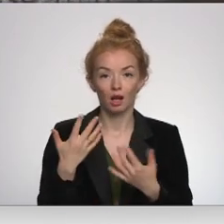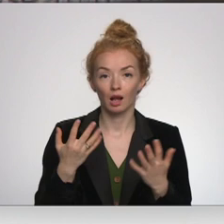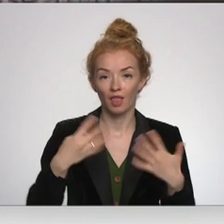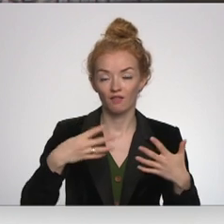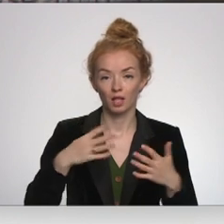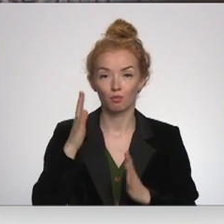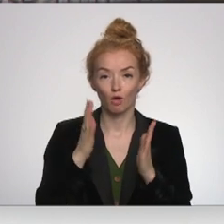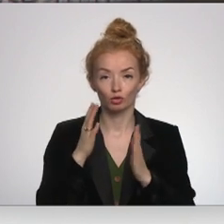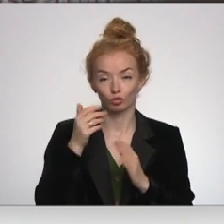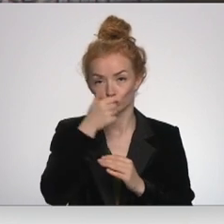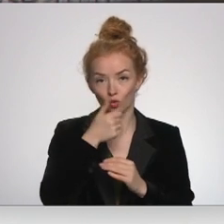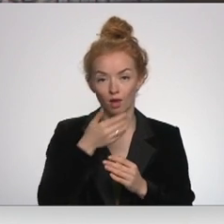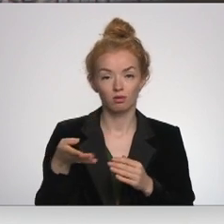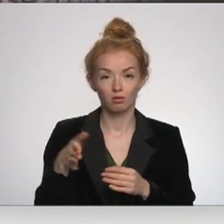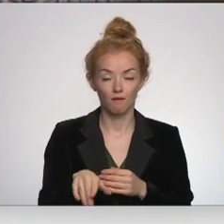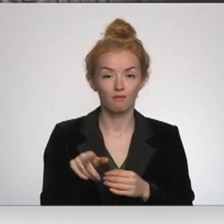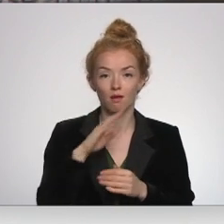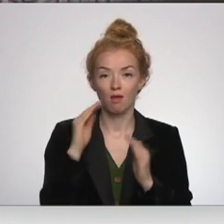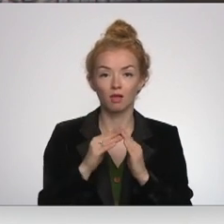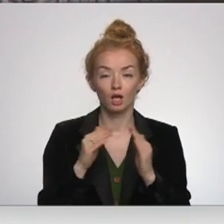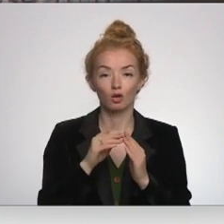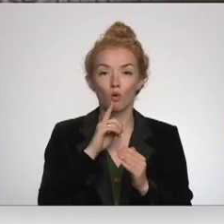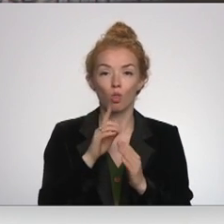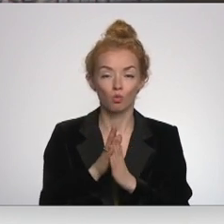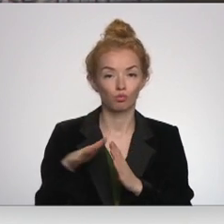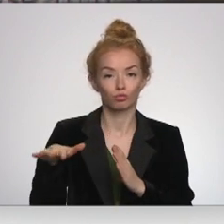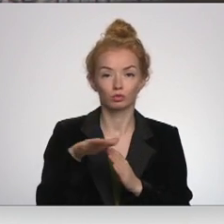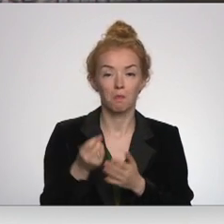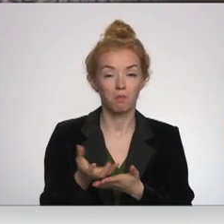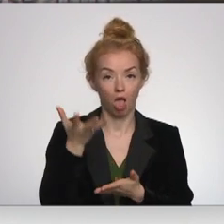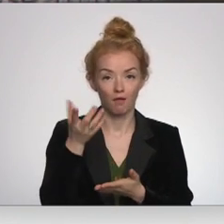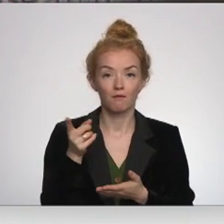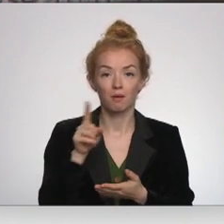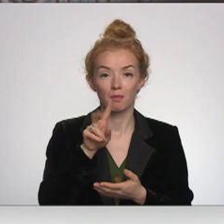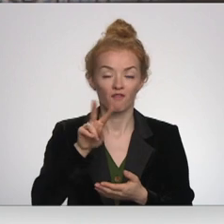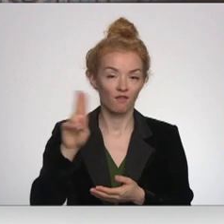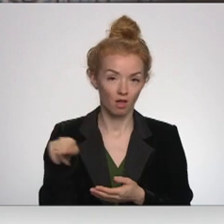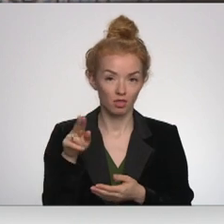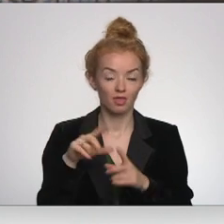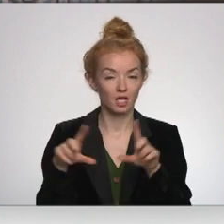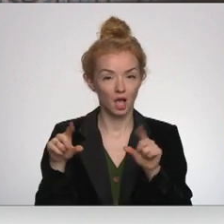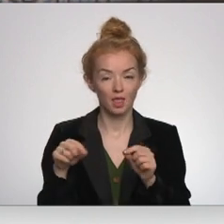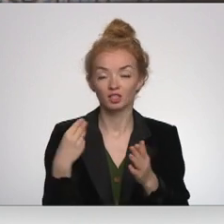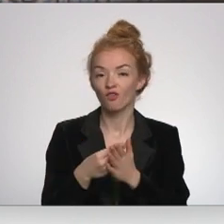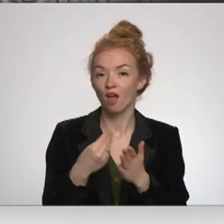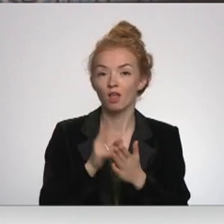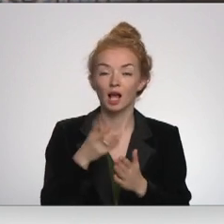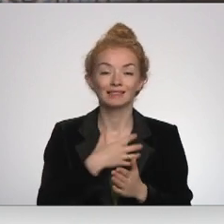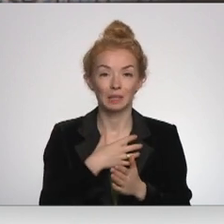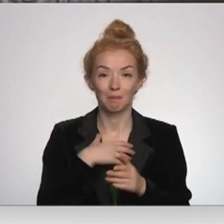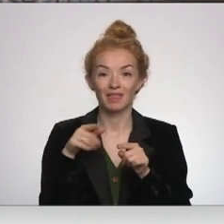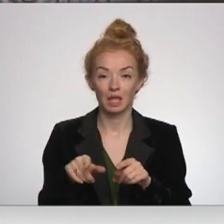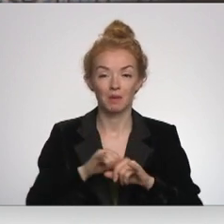meža cūkām viena mēneša laikā Rēzeknes, Ludzas un Balvu novadā, pārtiks un veterinārajā dienestā vērtē, slimība